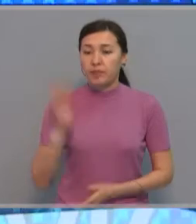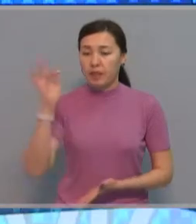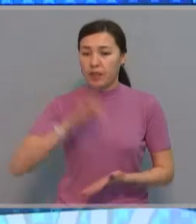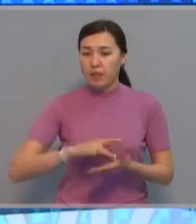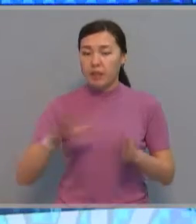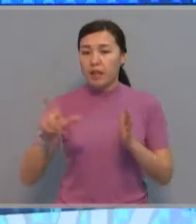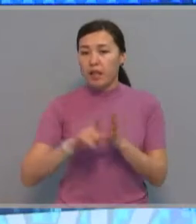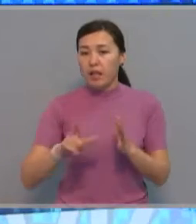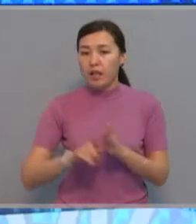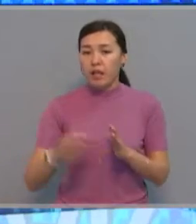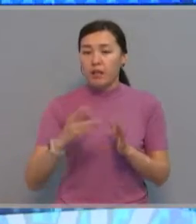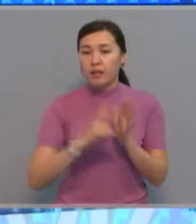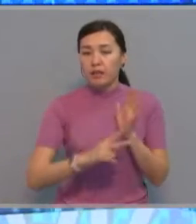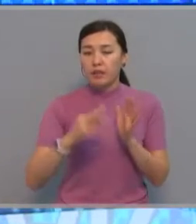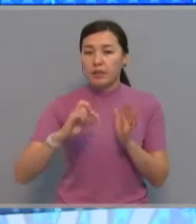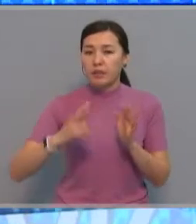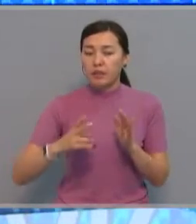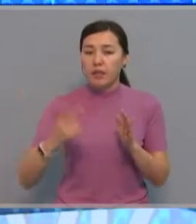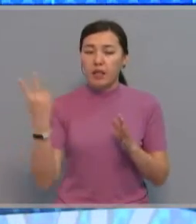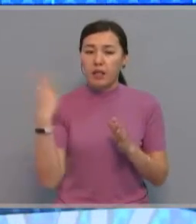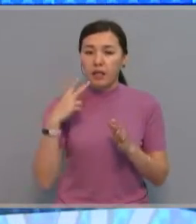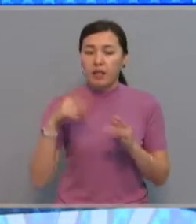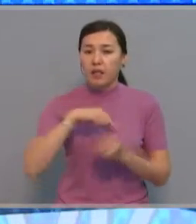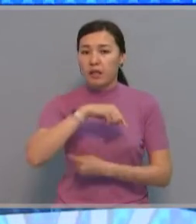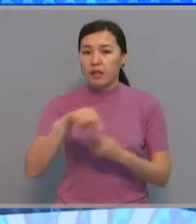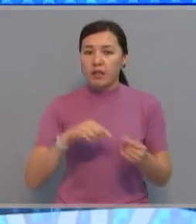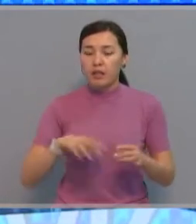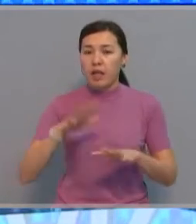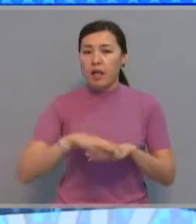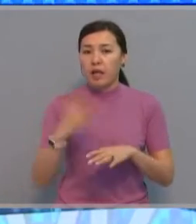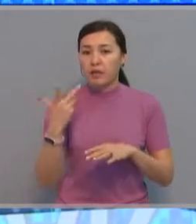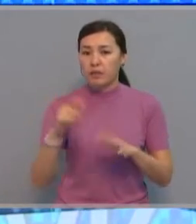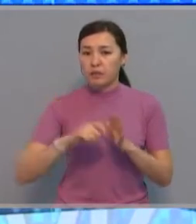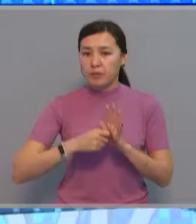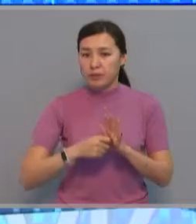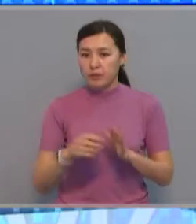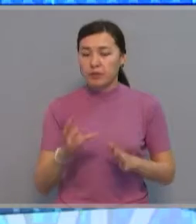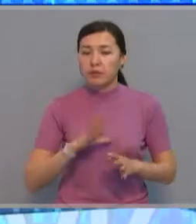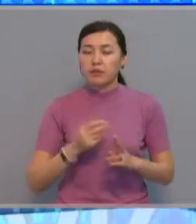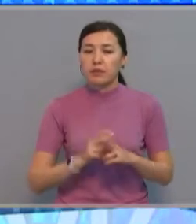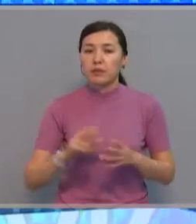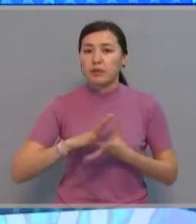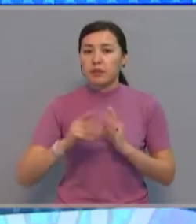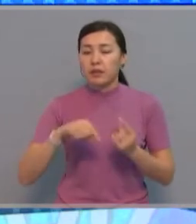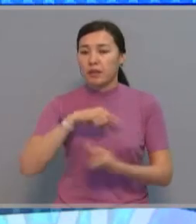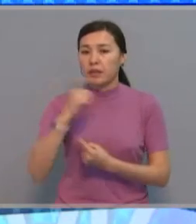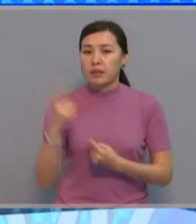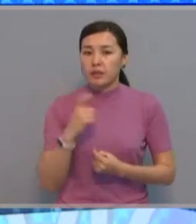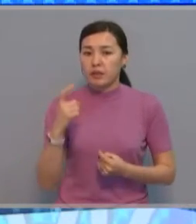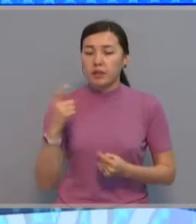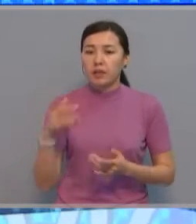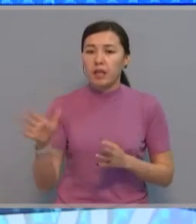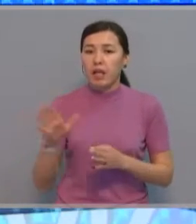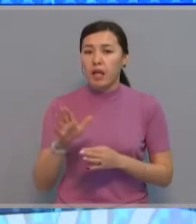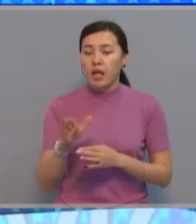Шымкенттік салық органдары 80 теңге қарызы үшін кәсіпкердің банктік шотын бұғаттап тастаған. Салдарынан кәсіп иесі сабылып